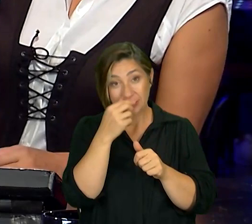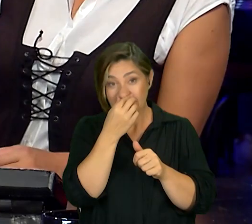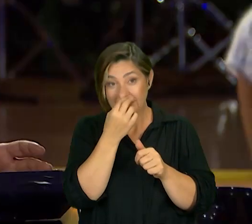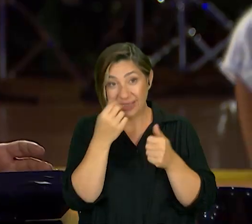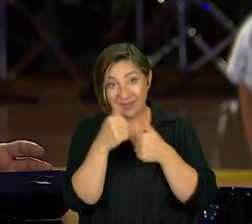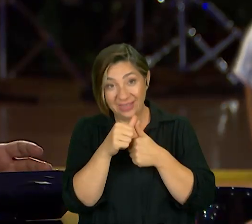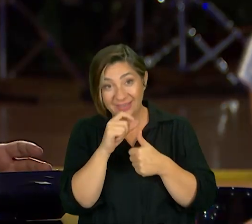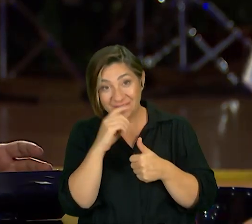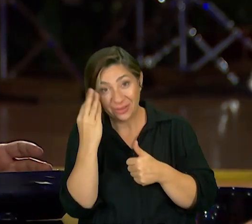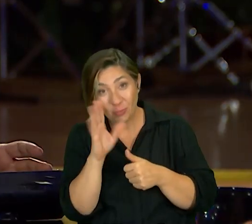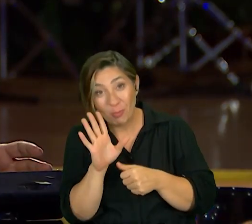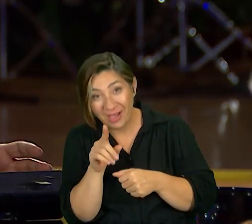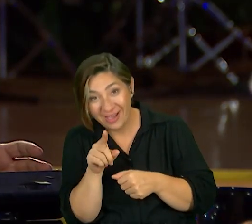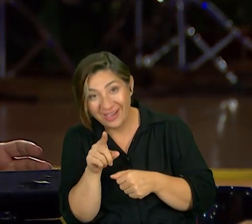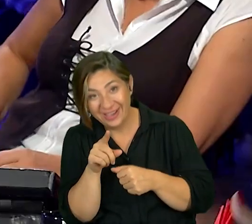yanlış anlamış olma.